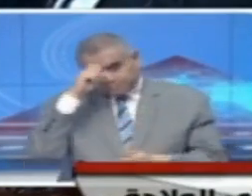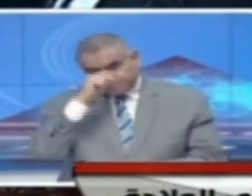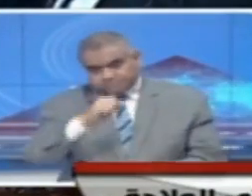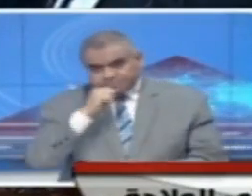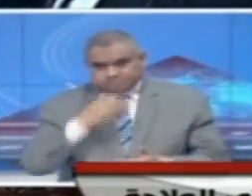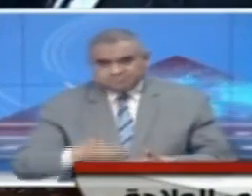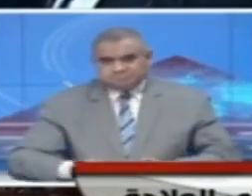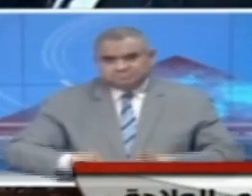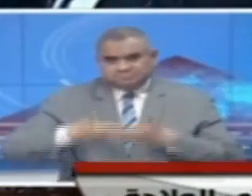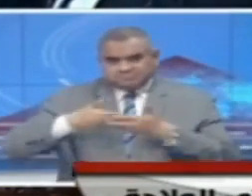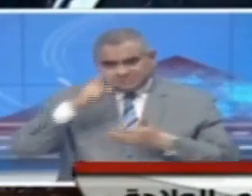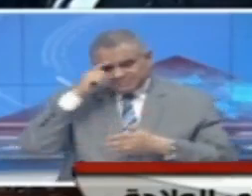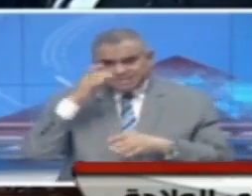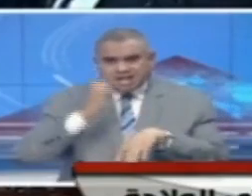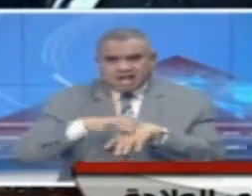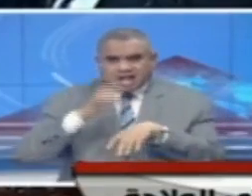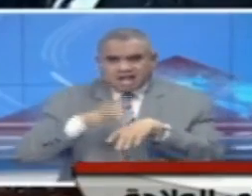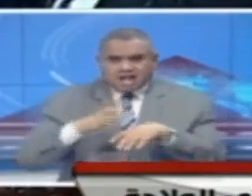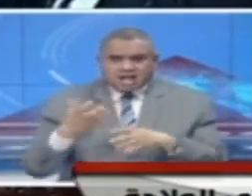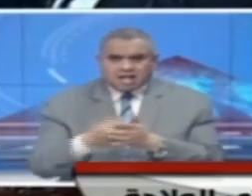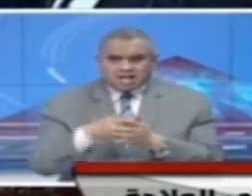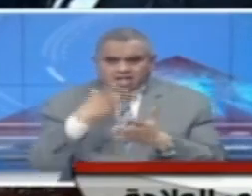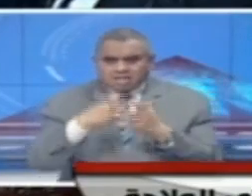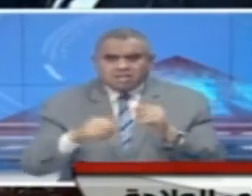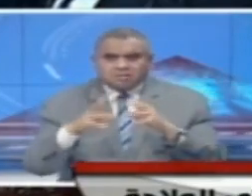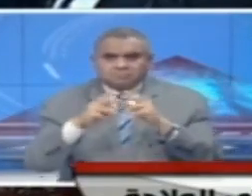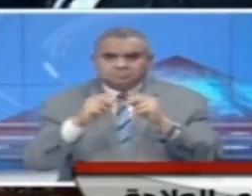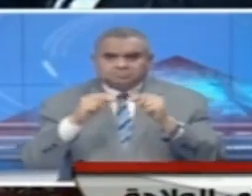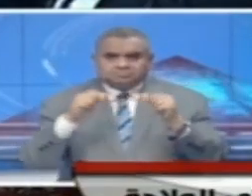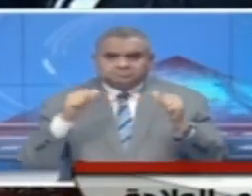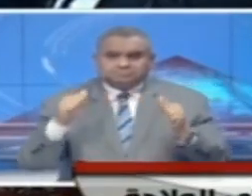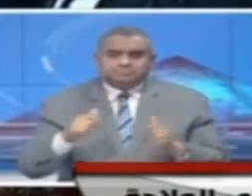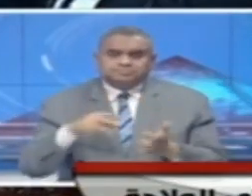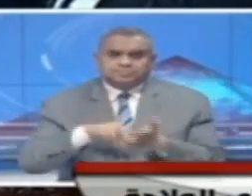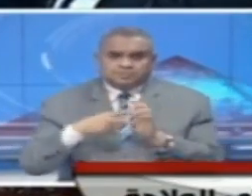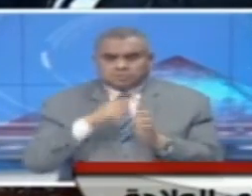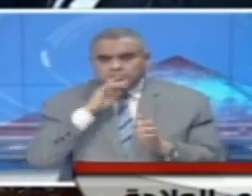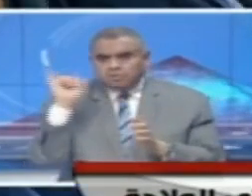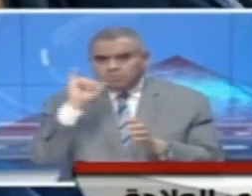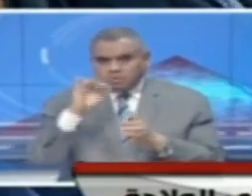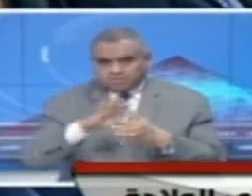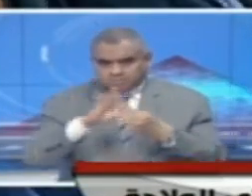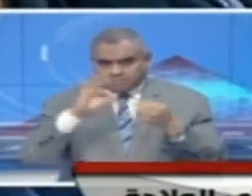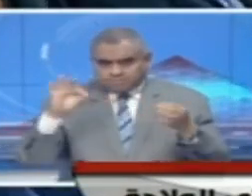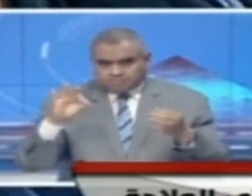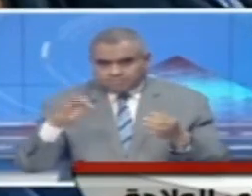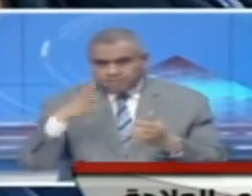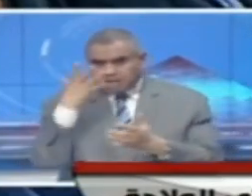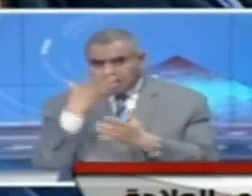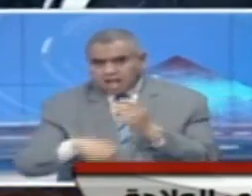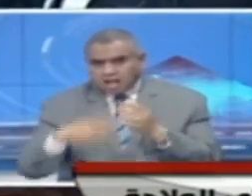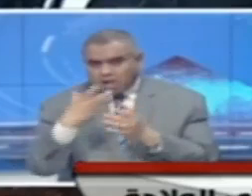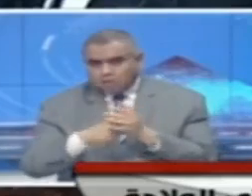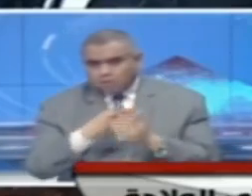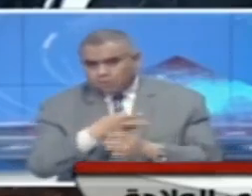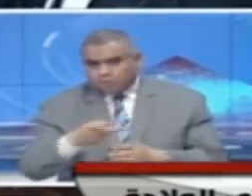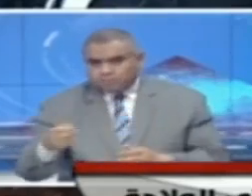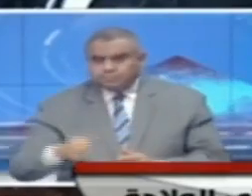والدها يعني بيروح منها يعني. فالمهم الولاد اللي هم